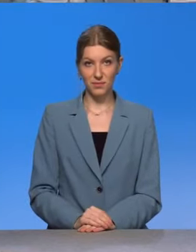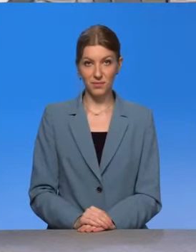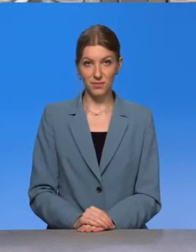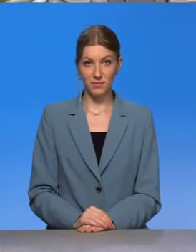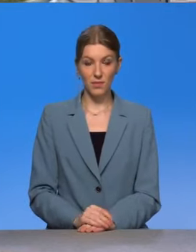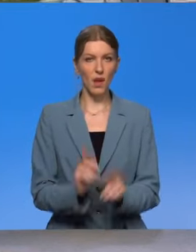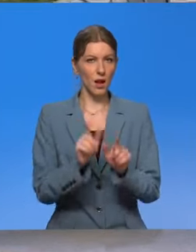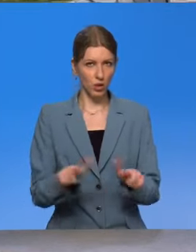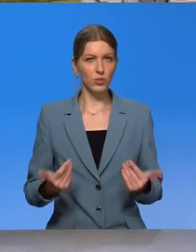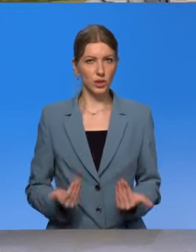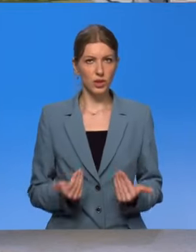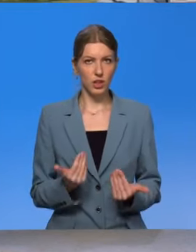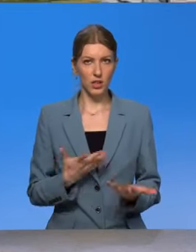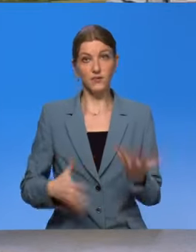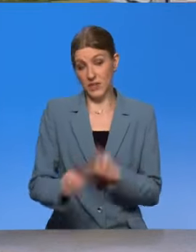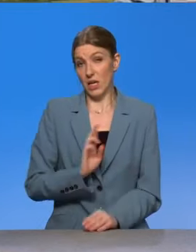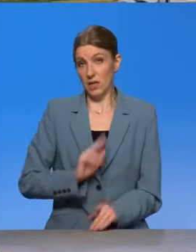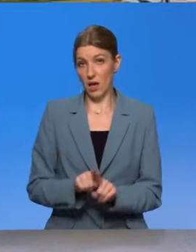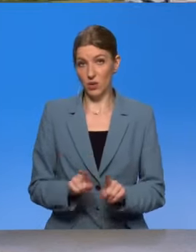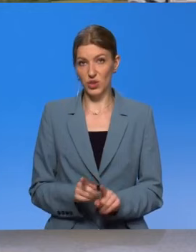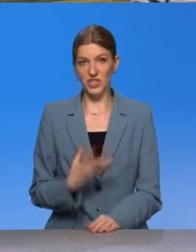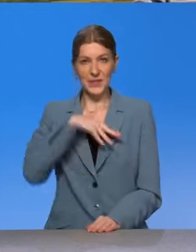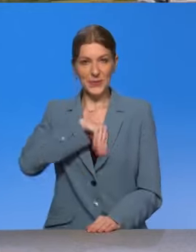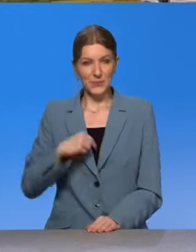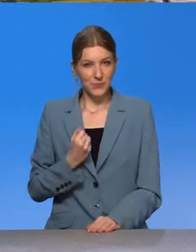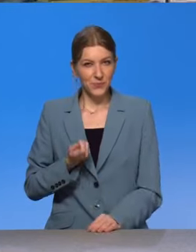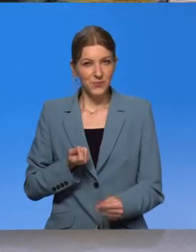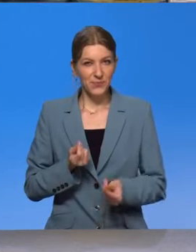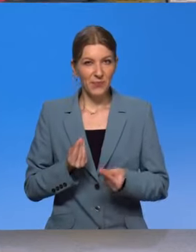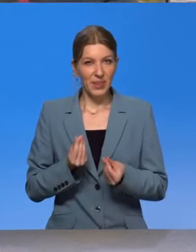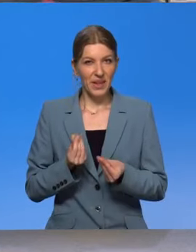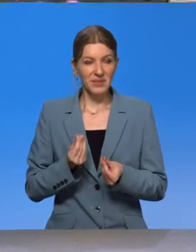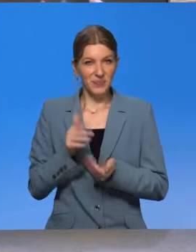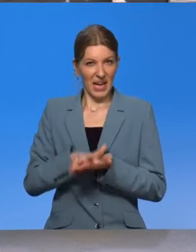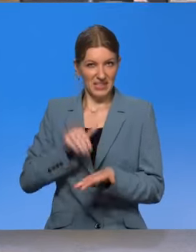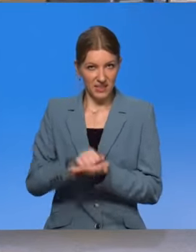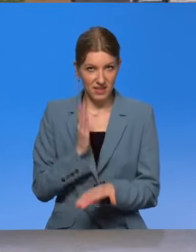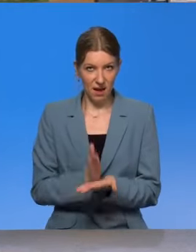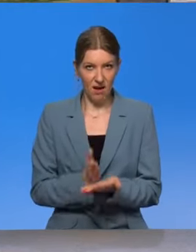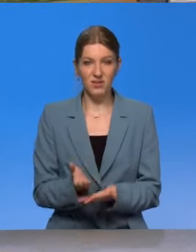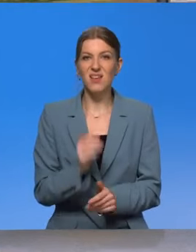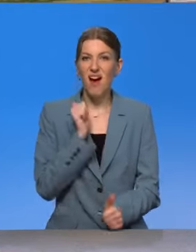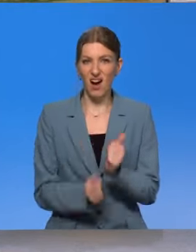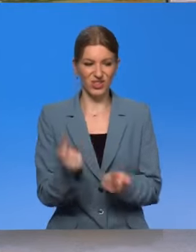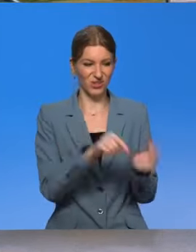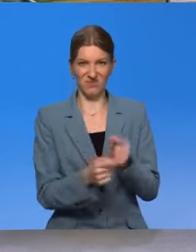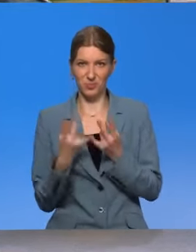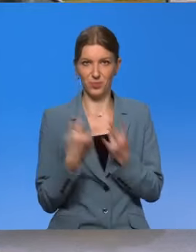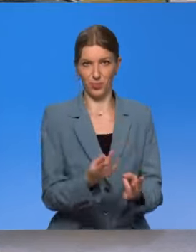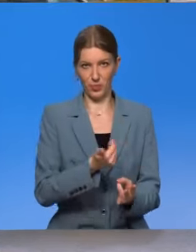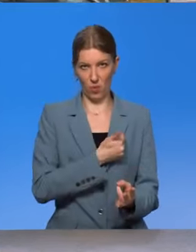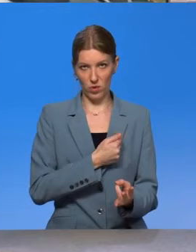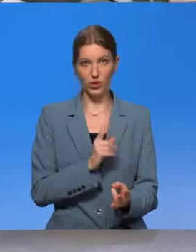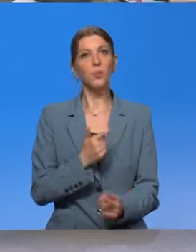Люди сейчас практически все, и я в том числе, с гнильцой. Вот и все. Каждый стремится подставить другого, чтобы жить самому